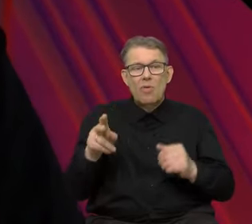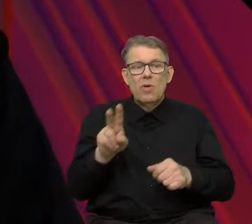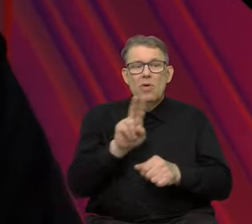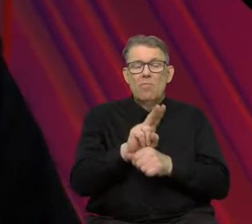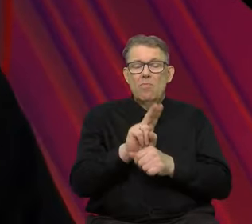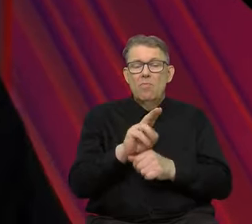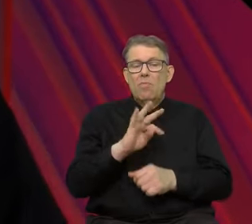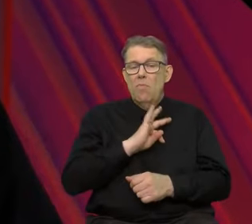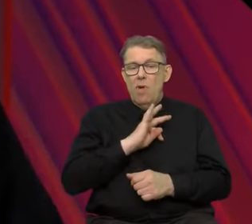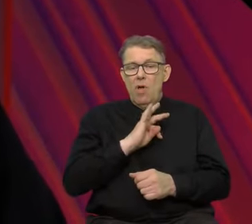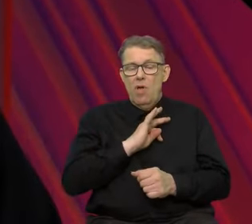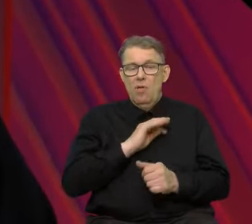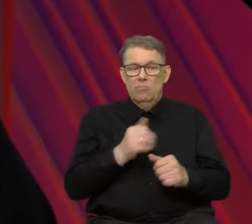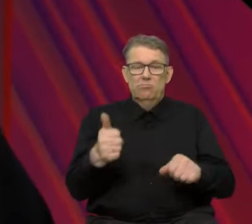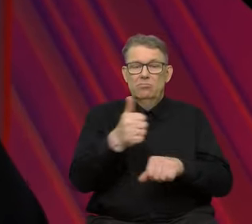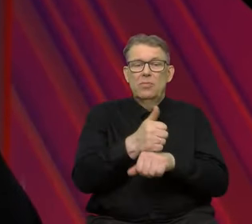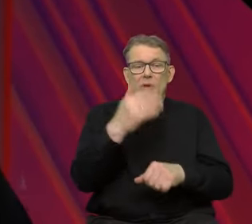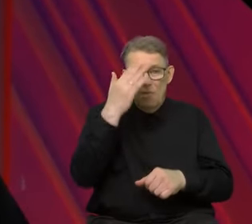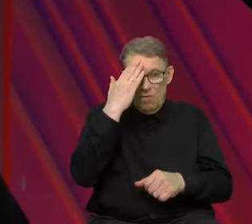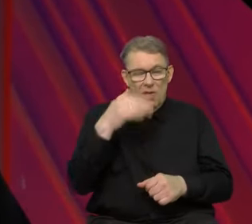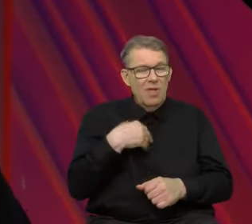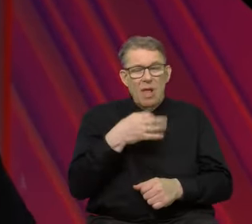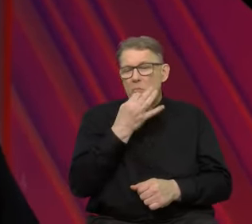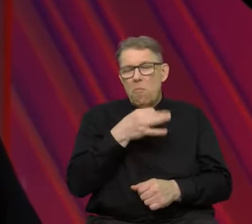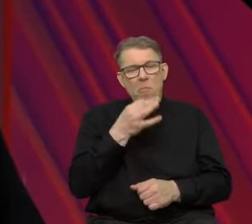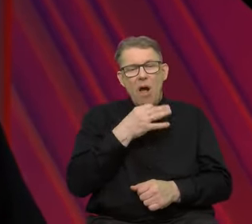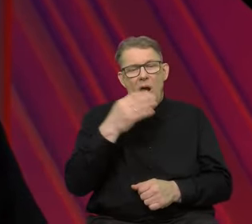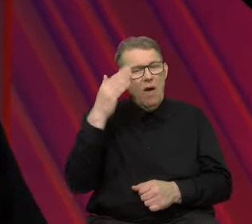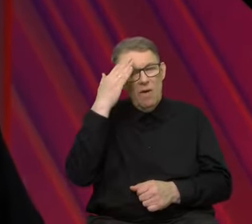moi wiedzieli, ale ja niewiele wiedziałam.